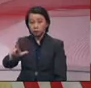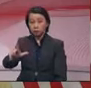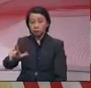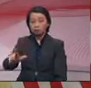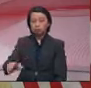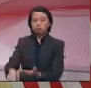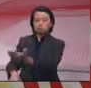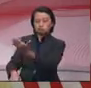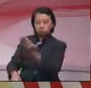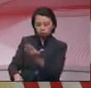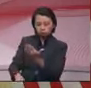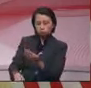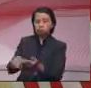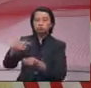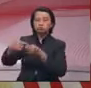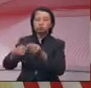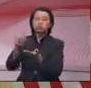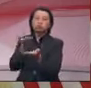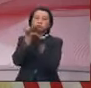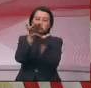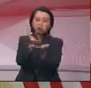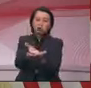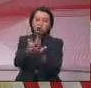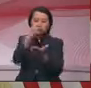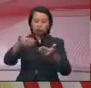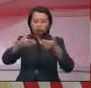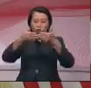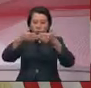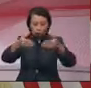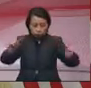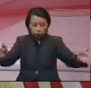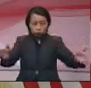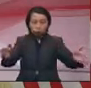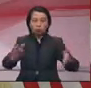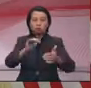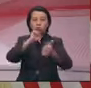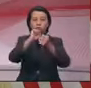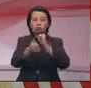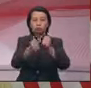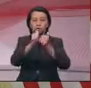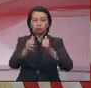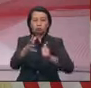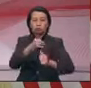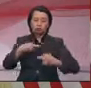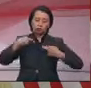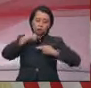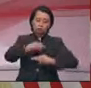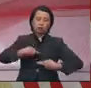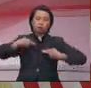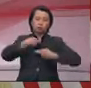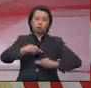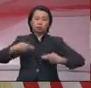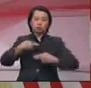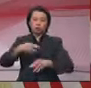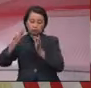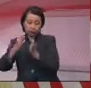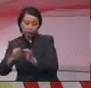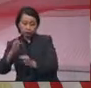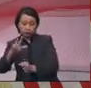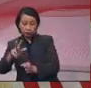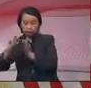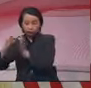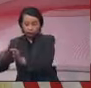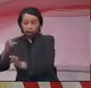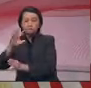Rizal Marikan Naina Marikan mengenai cadangan untuk pembukaan sektor sukan dan rekreasi fasa 3 dan